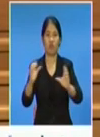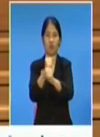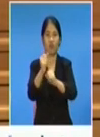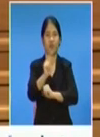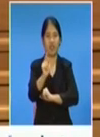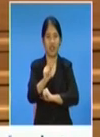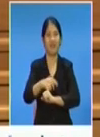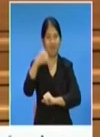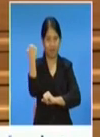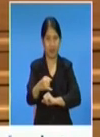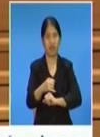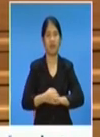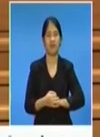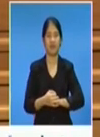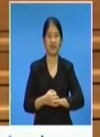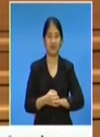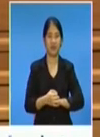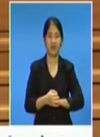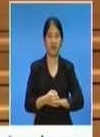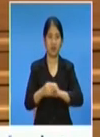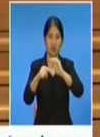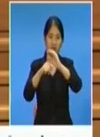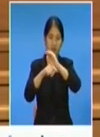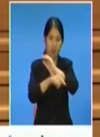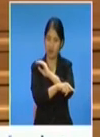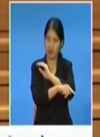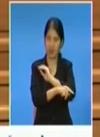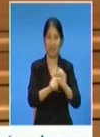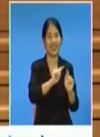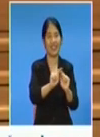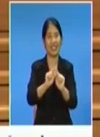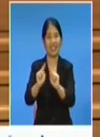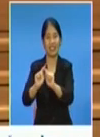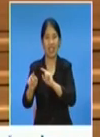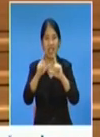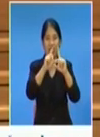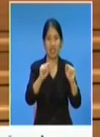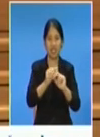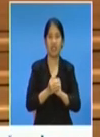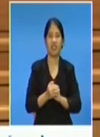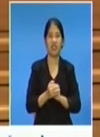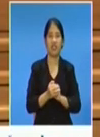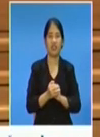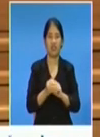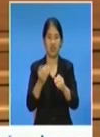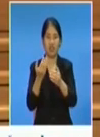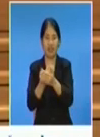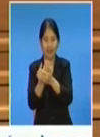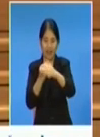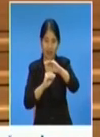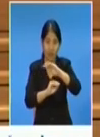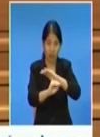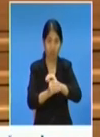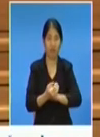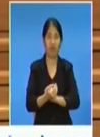การทุจริตคอร์รัปชันการช่อราชบังหลวงการกินสินบาทฟาดสินบนโกงบ้